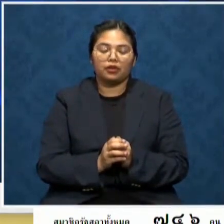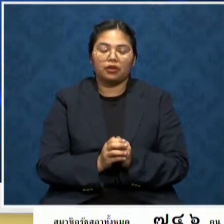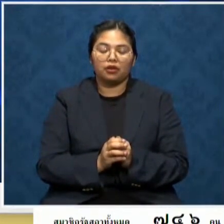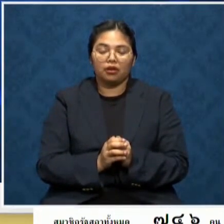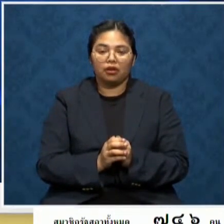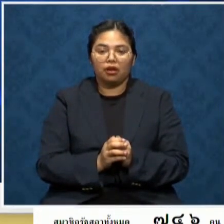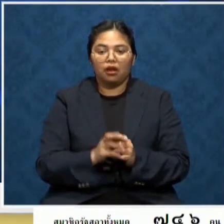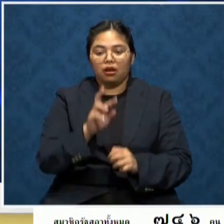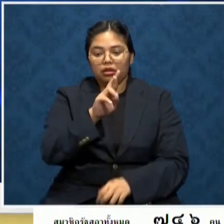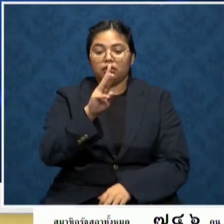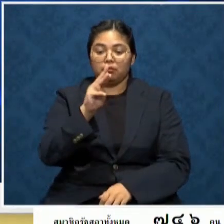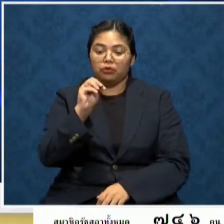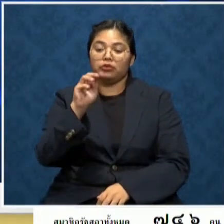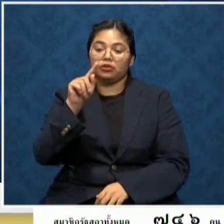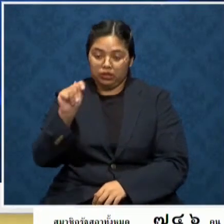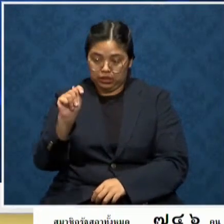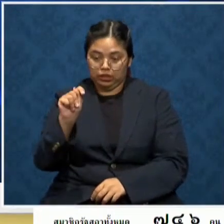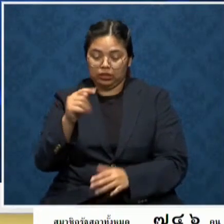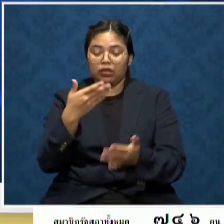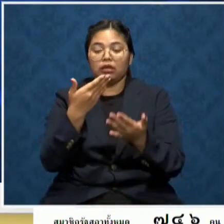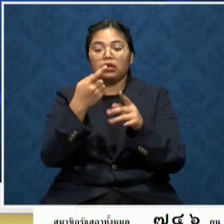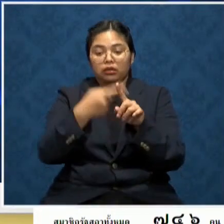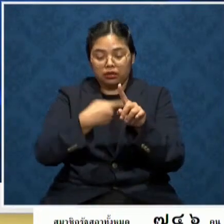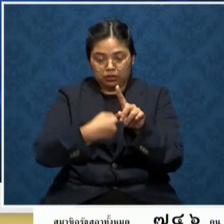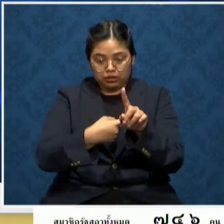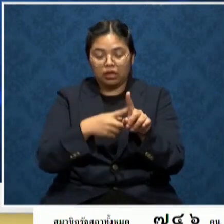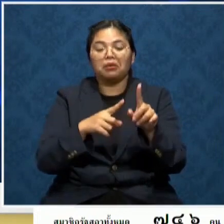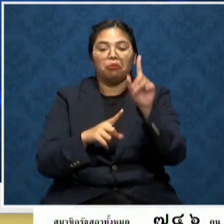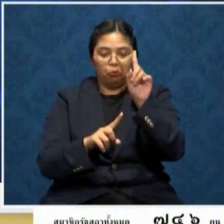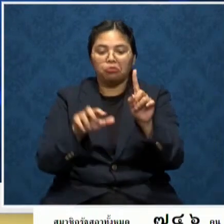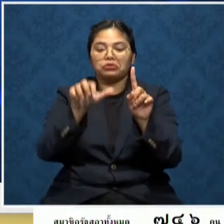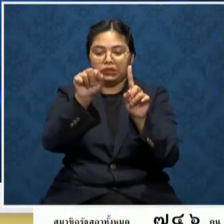คุณหมอ